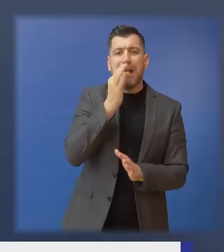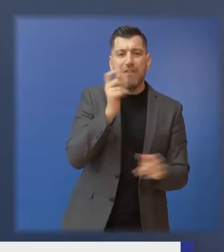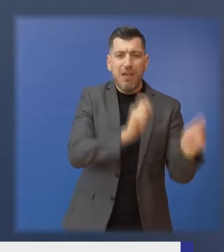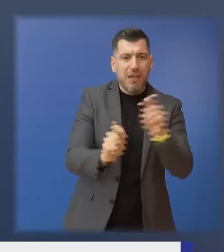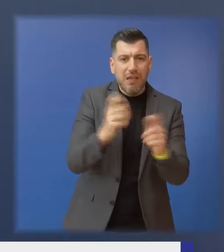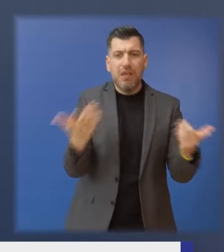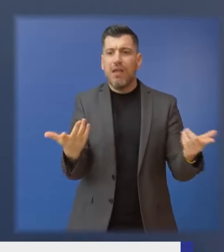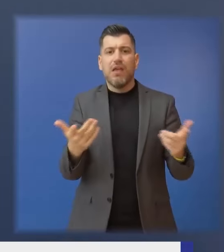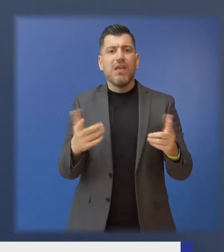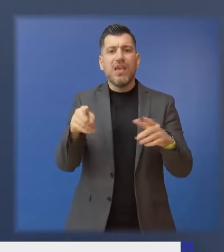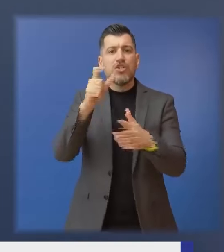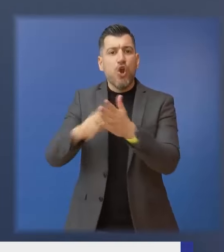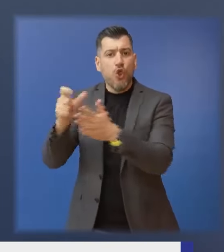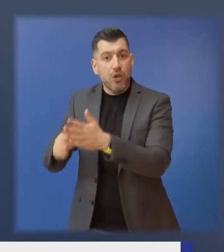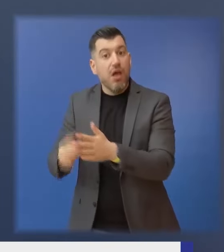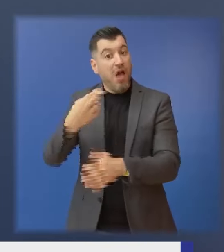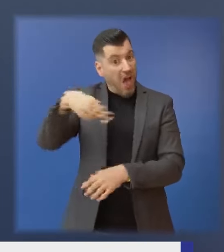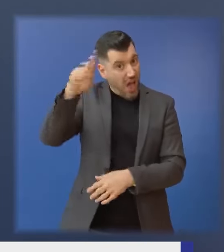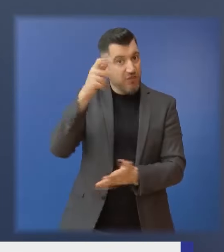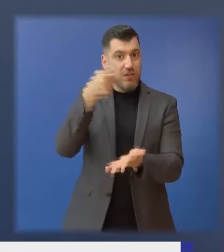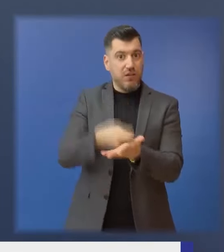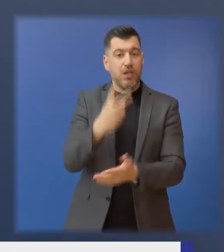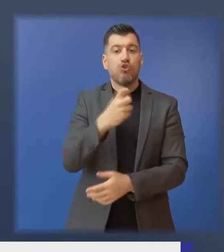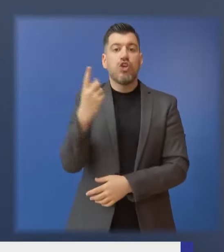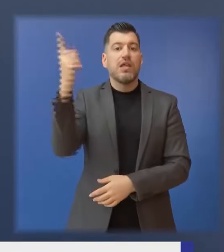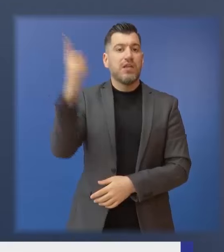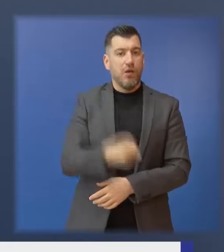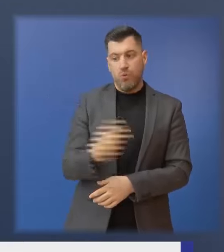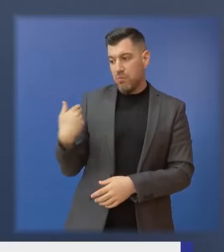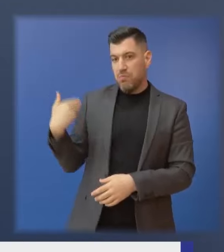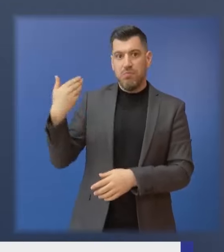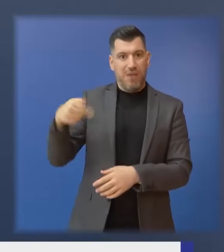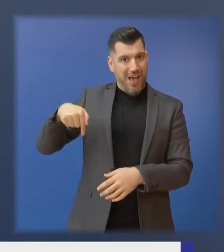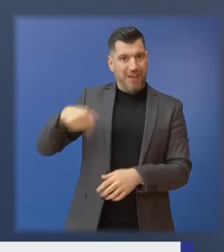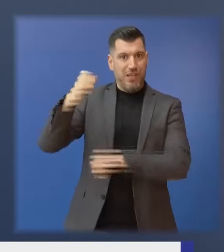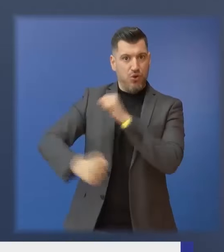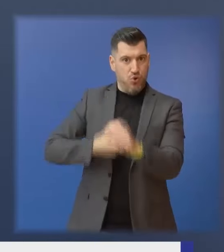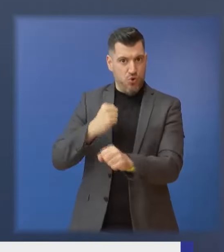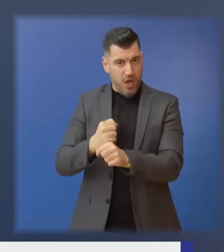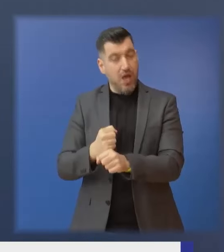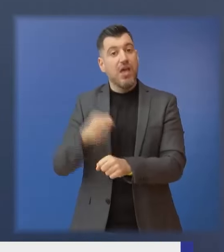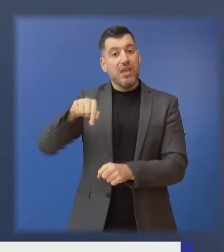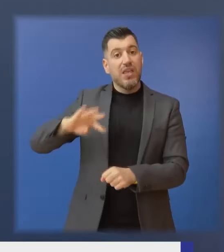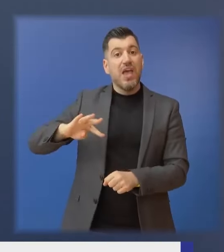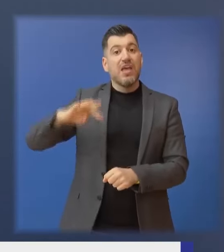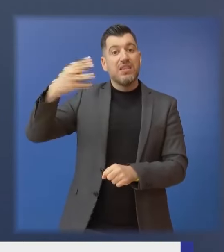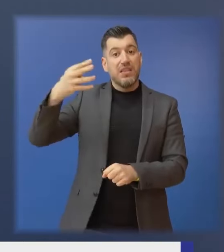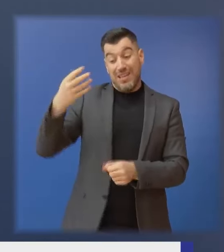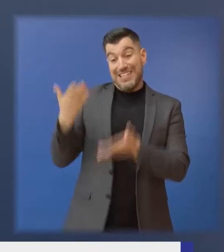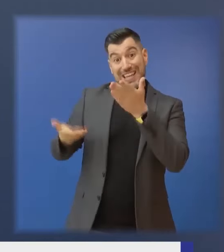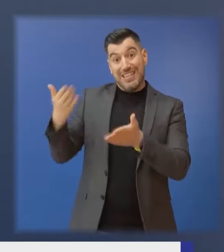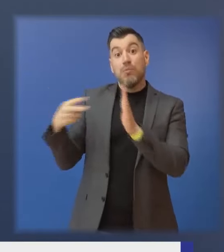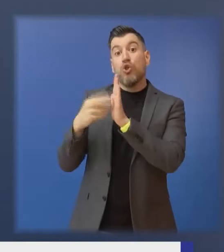αυξήθηκε 21% μεταξύ του 1ου τριμήνου της φετινής χρονιάς και του ταου τριμήνου του 2019